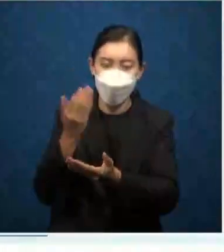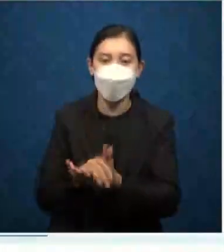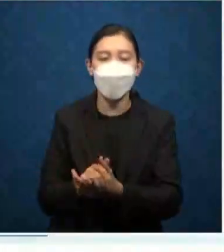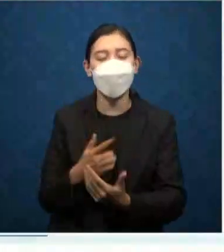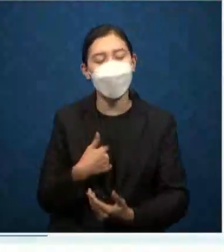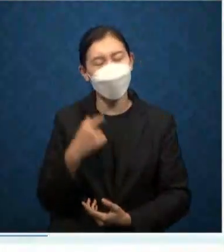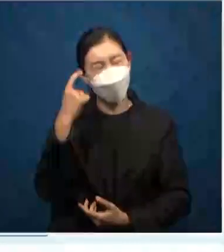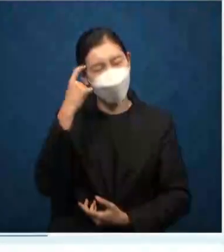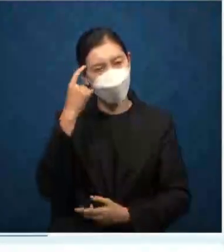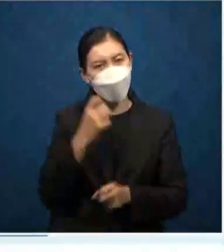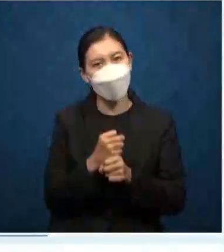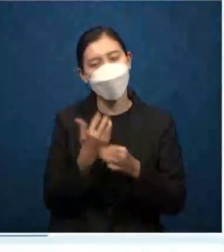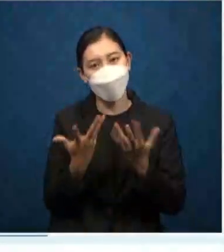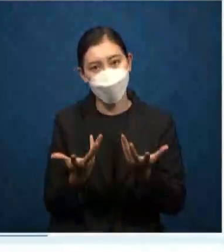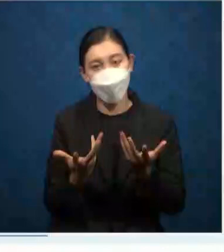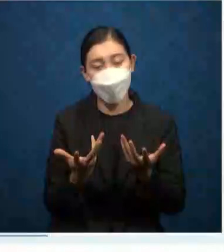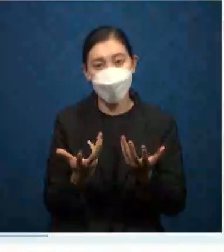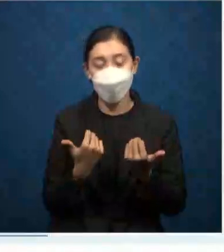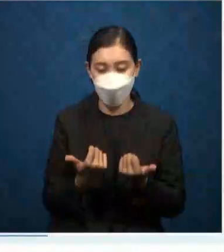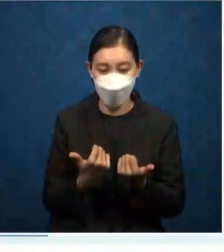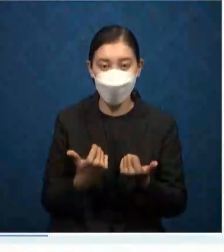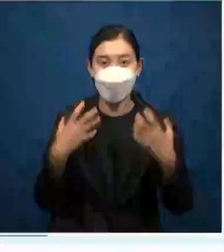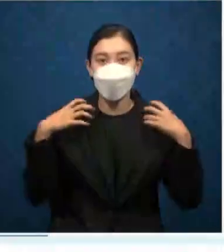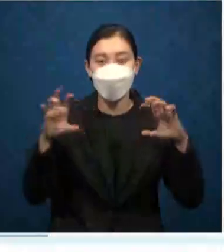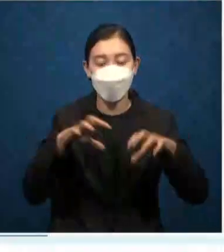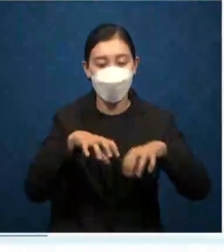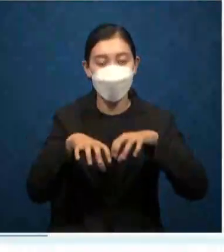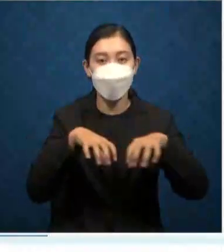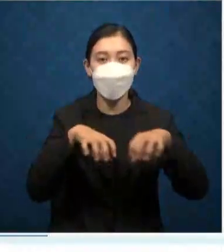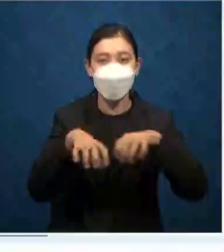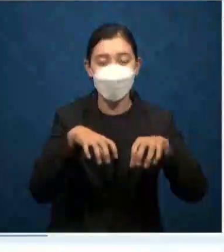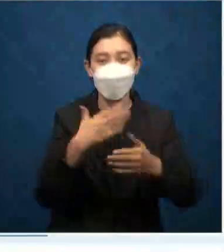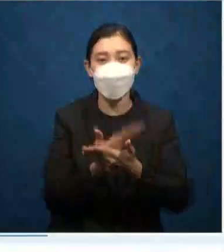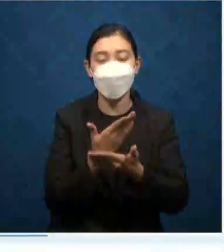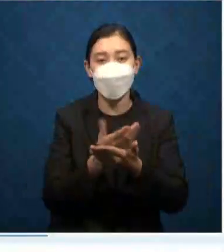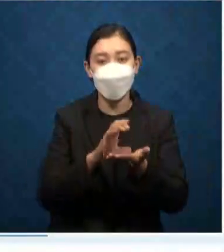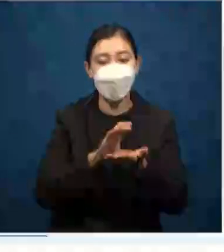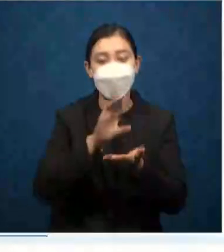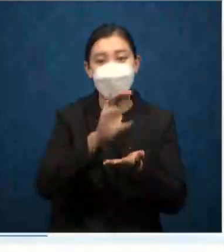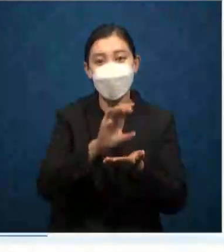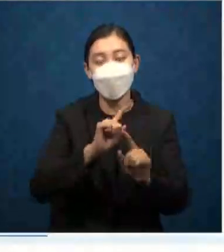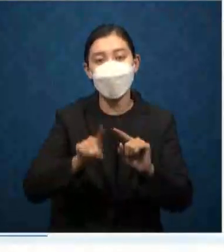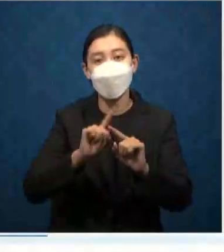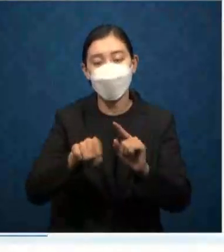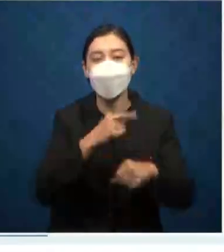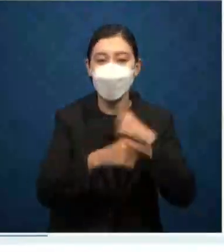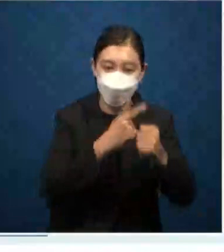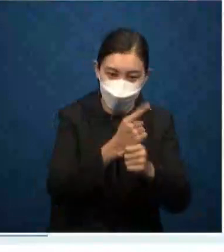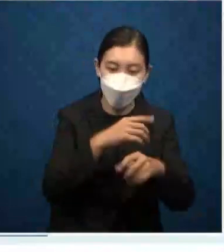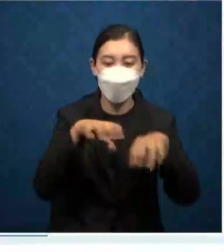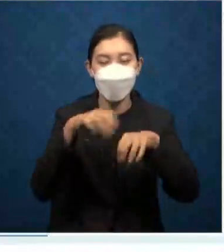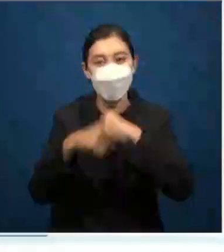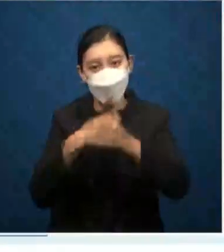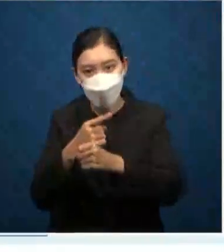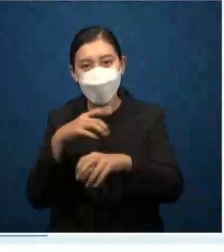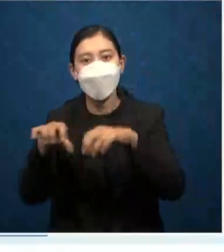ทำงบประมาณรายจ่ายประจำปีเป็นปีๆไปแต่รัฐบาลมีเรื่องที่จะปฏิรูประบบราช